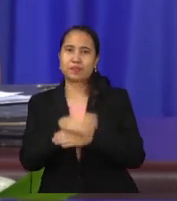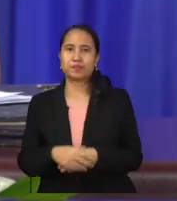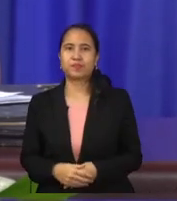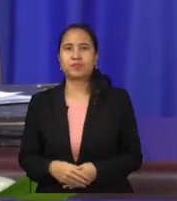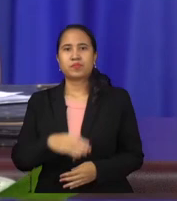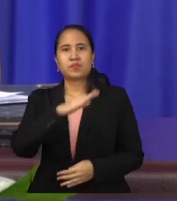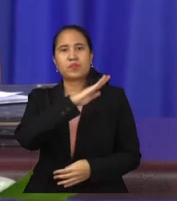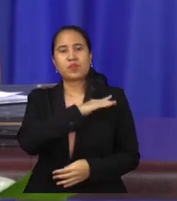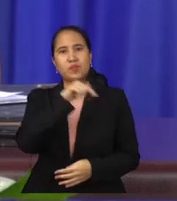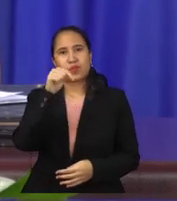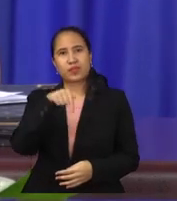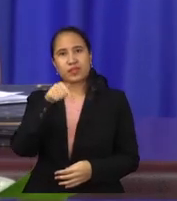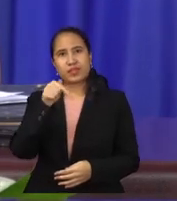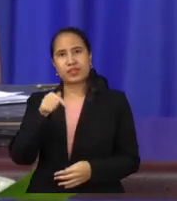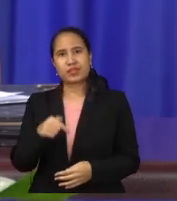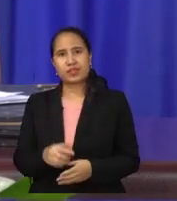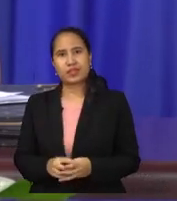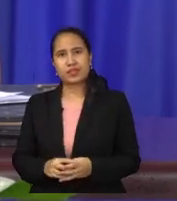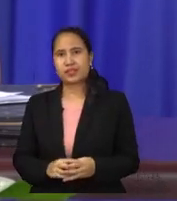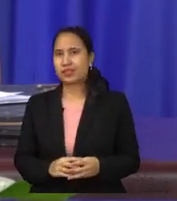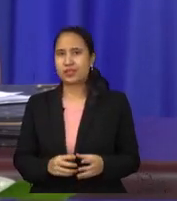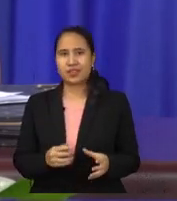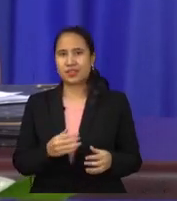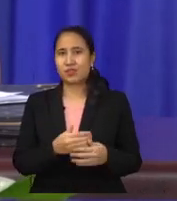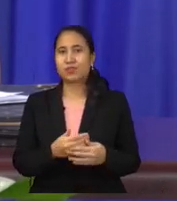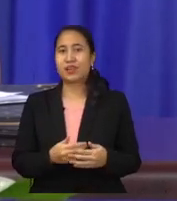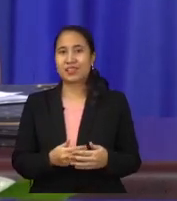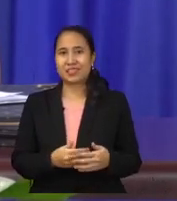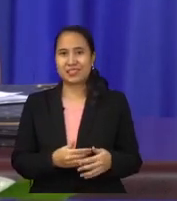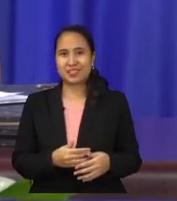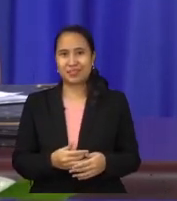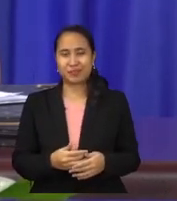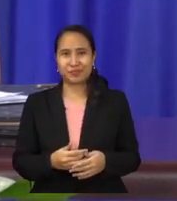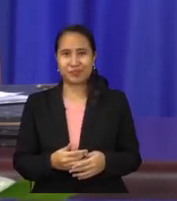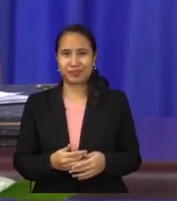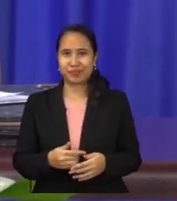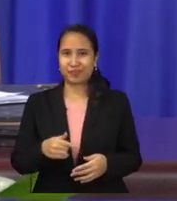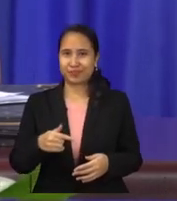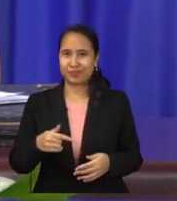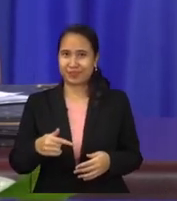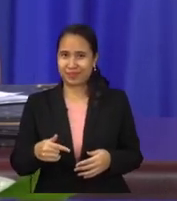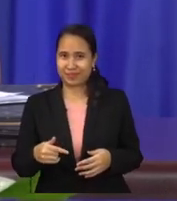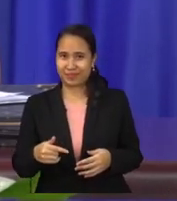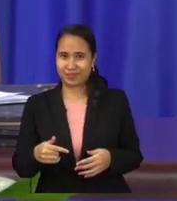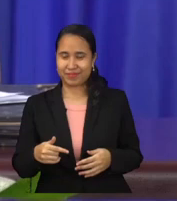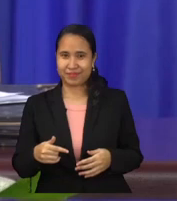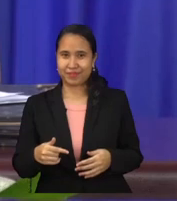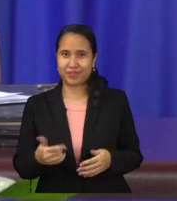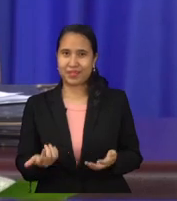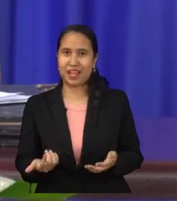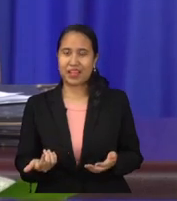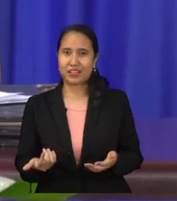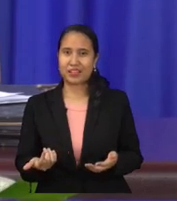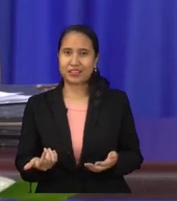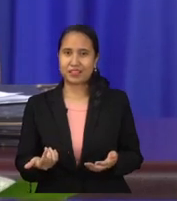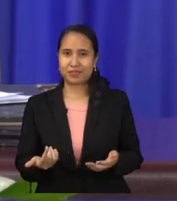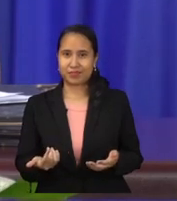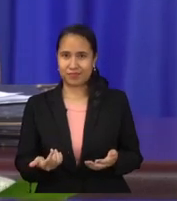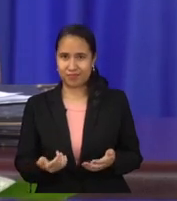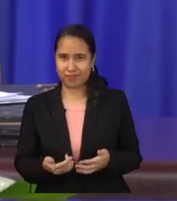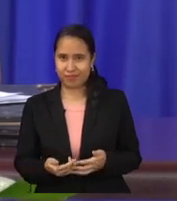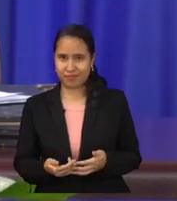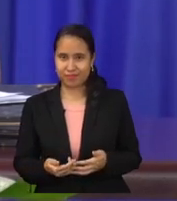Verder is in deze zaak bepaald: according to Article 1, Section 1, any exercise of public